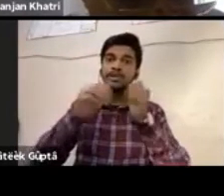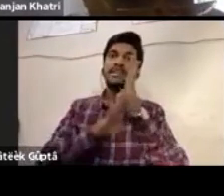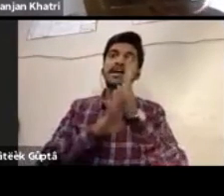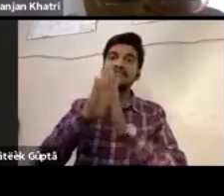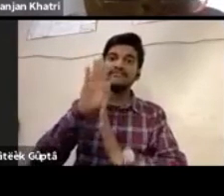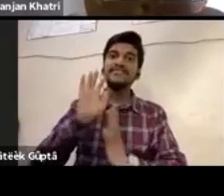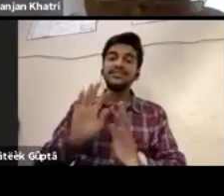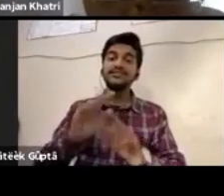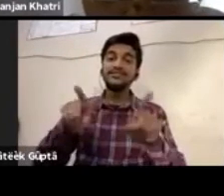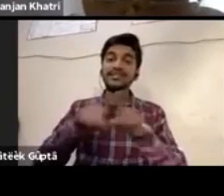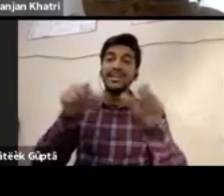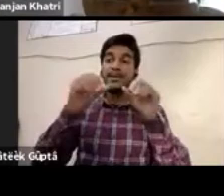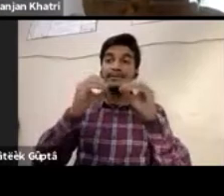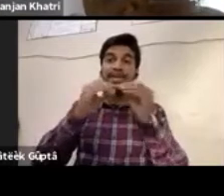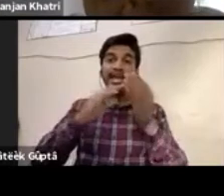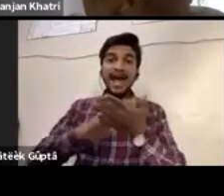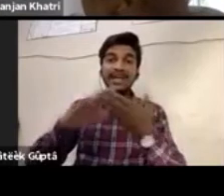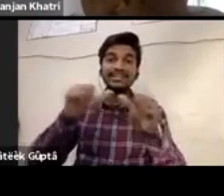है, and I think